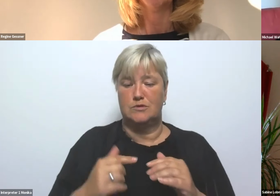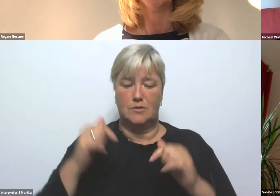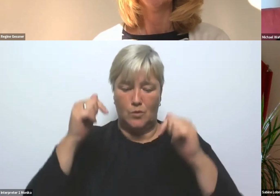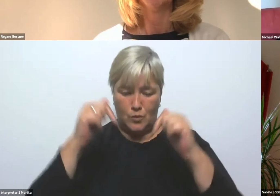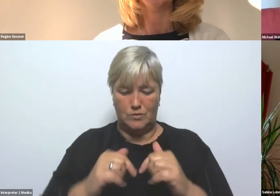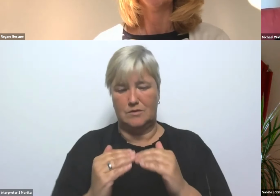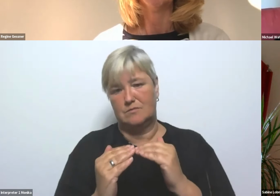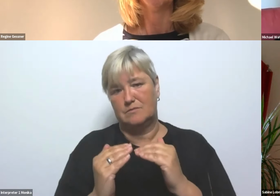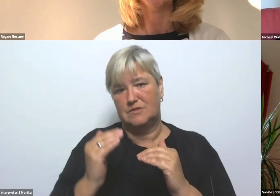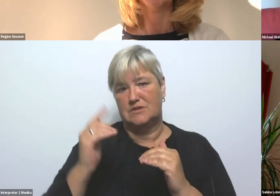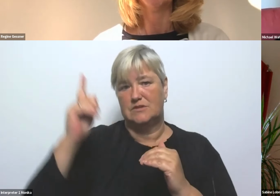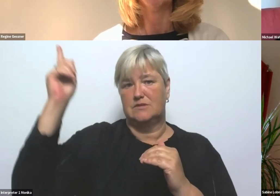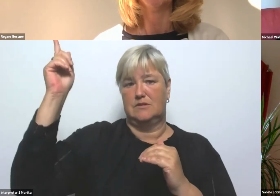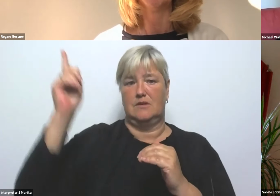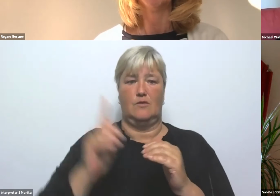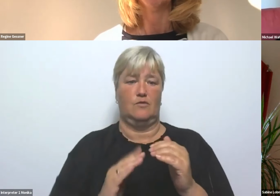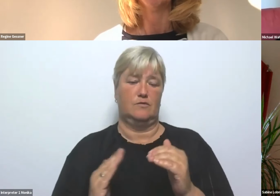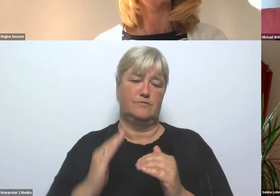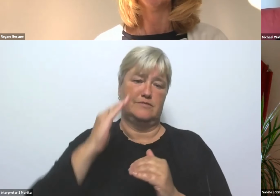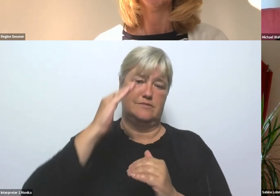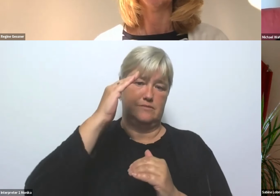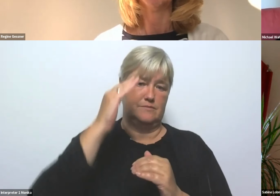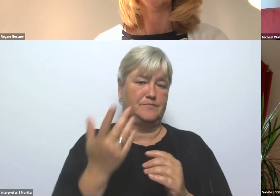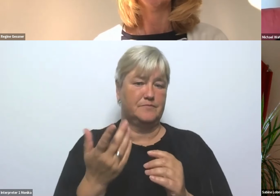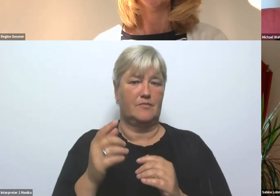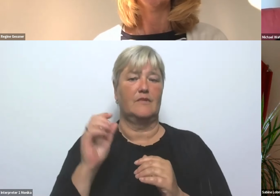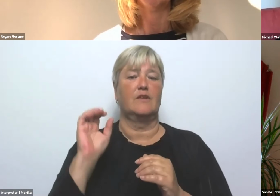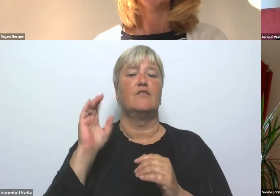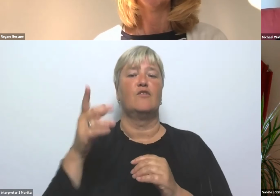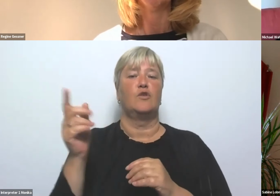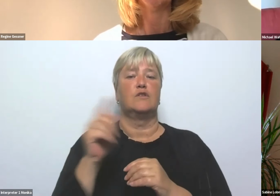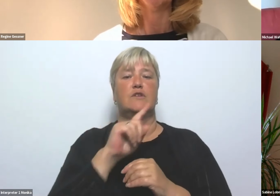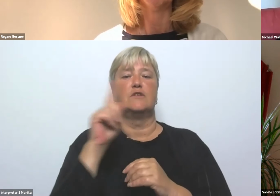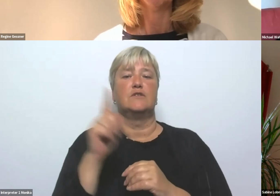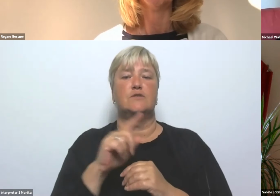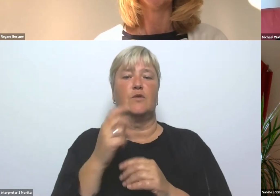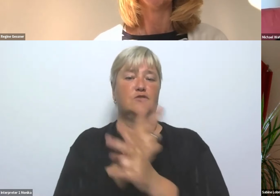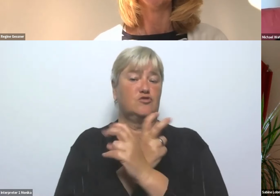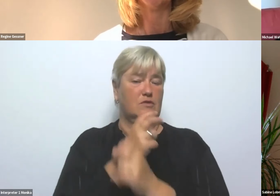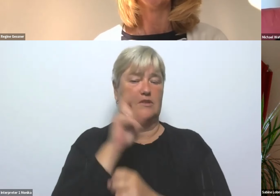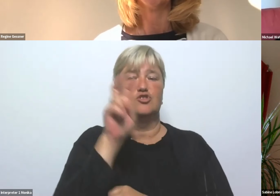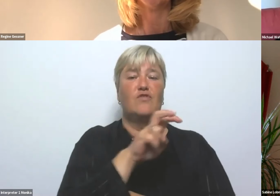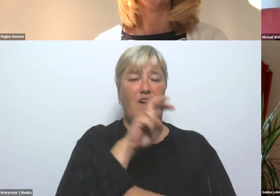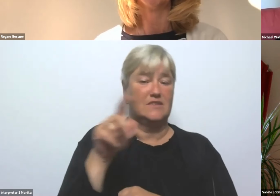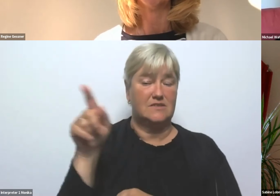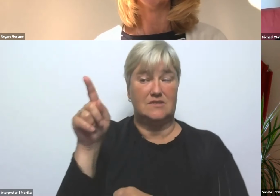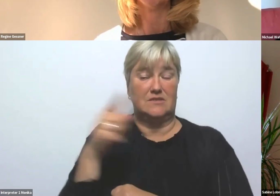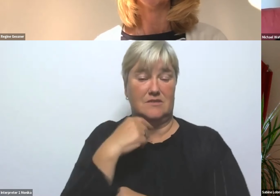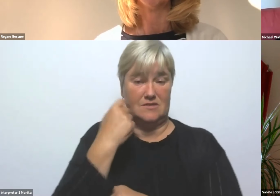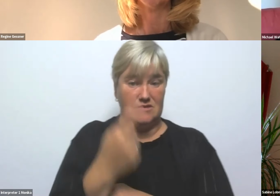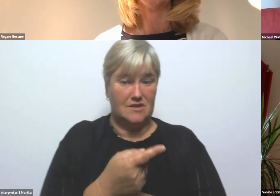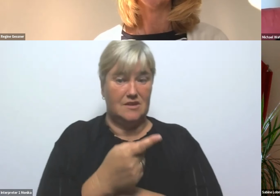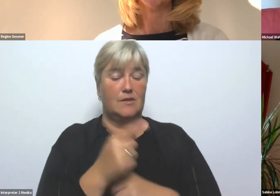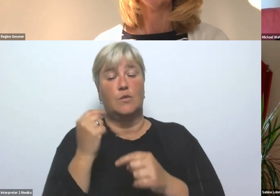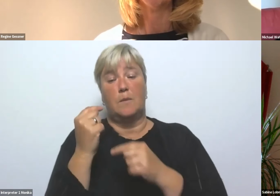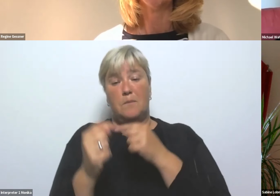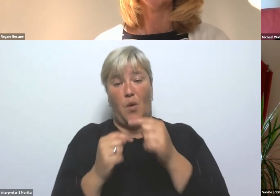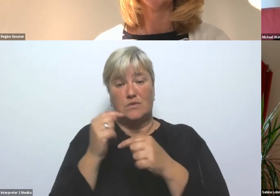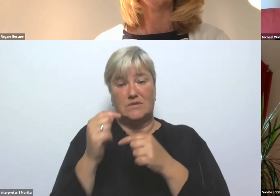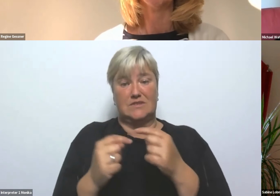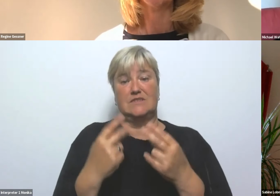kommen. Das hat die Kollegin von der ETH gesagt aus Zürich. Und dort eben auch nochmal, dass die Prozesse ganz wichtig sind, dass sie